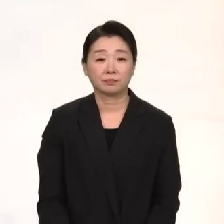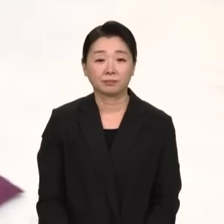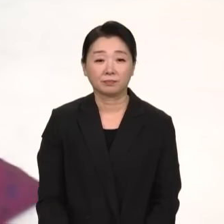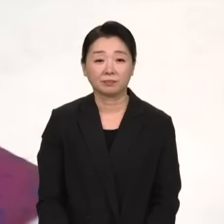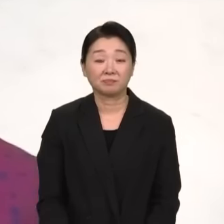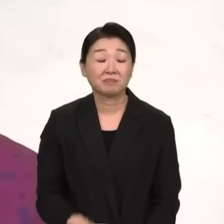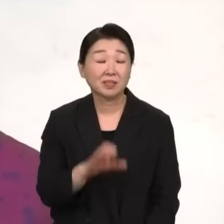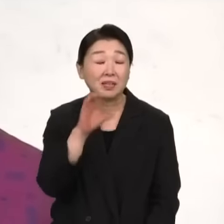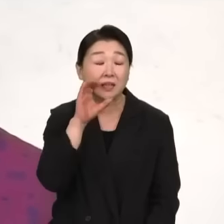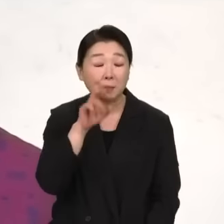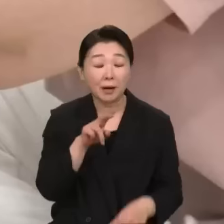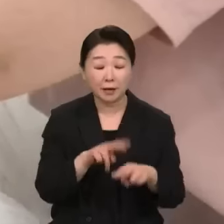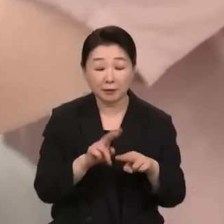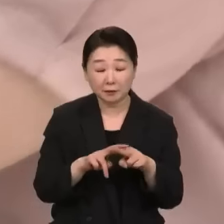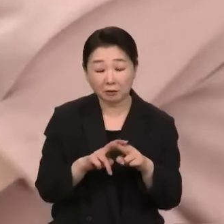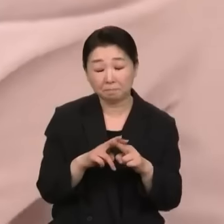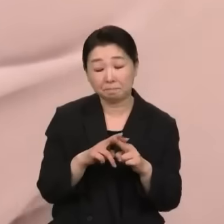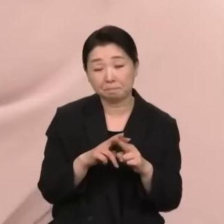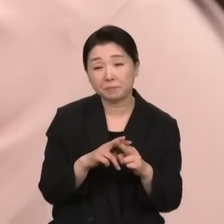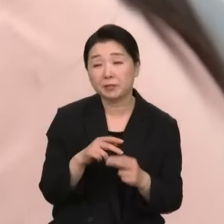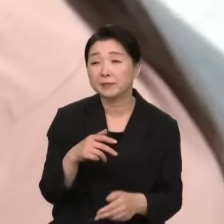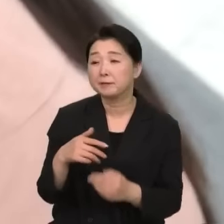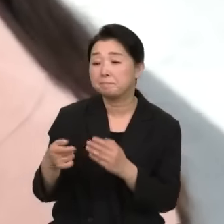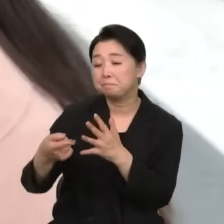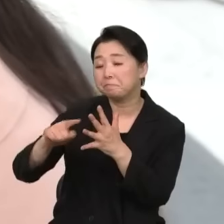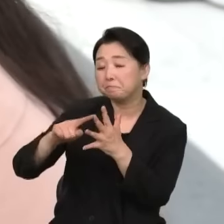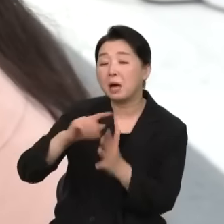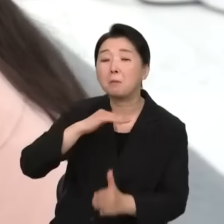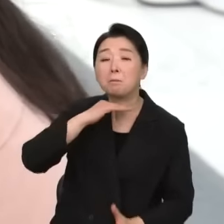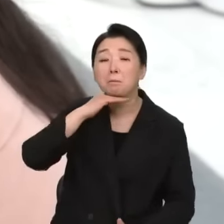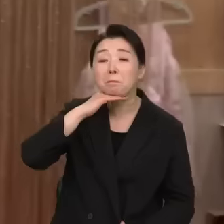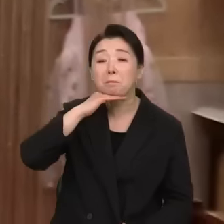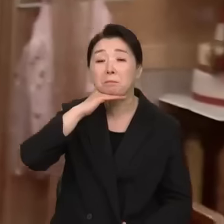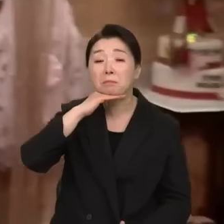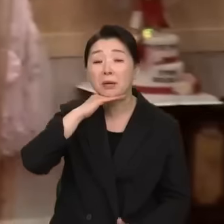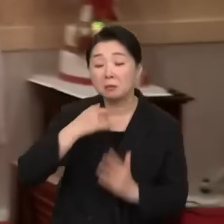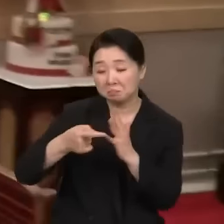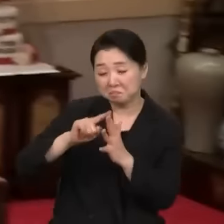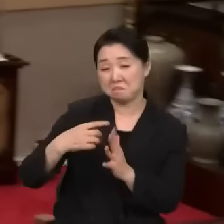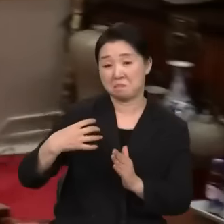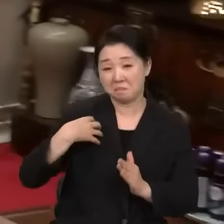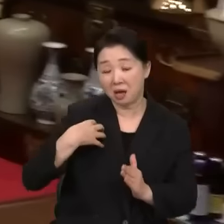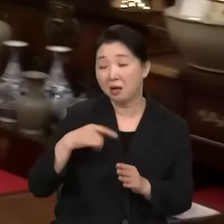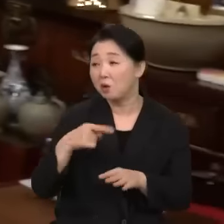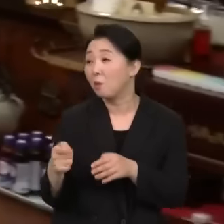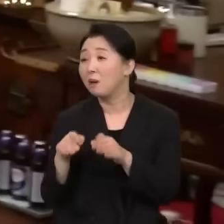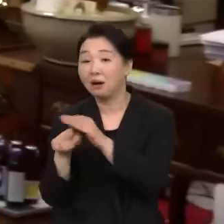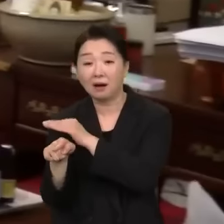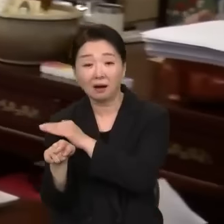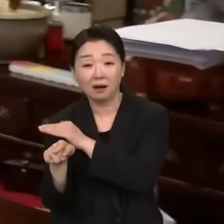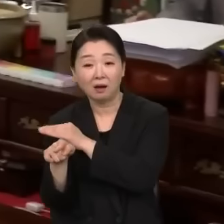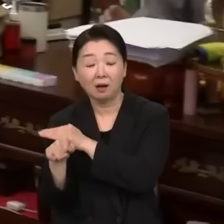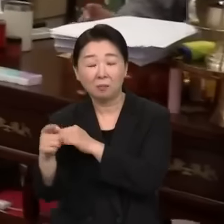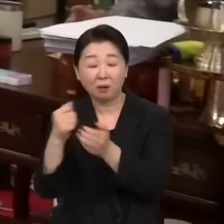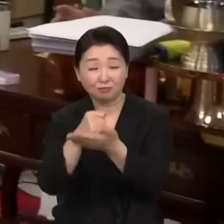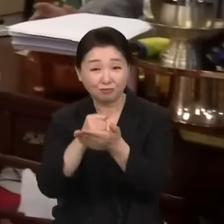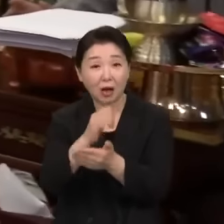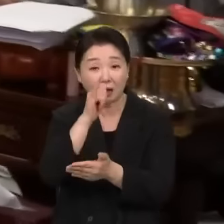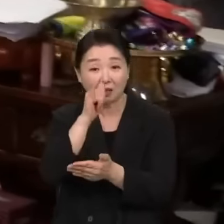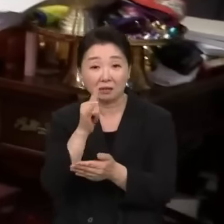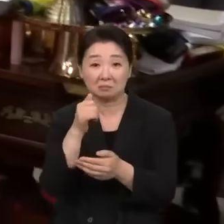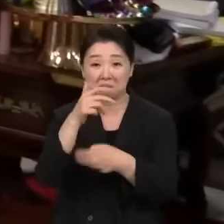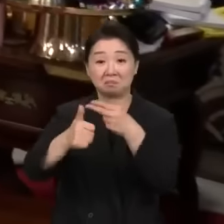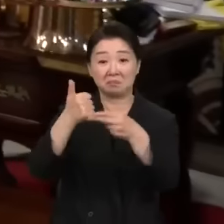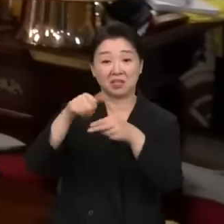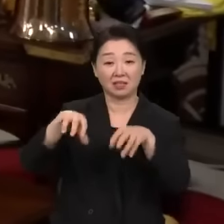바닥에 앉아 긴장한 표정으로 차례를 기다리는 사람들. 순서가 되자 옆방으로 들어가는데 바로 무당이 있는